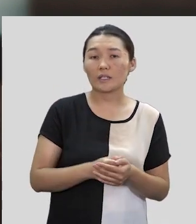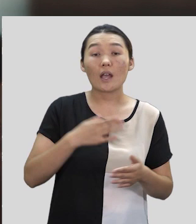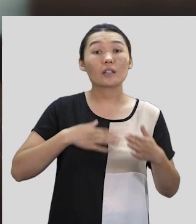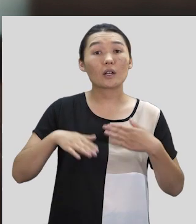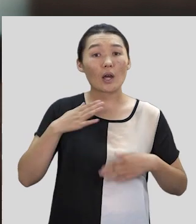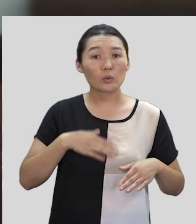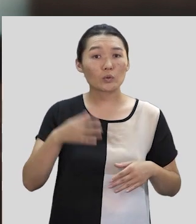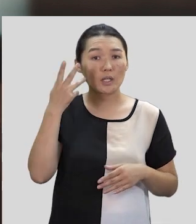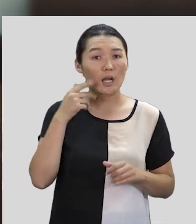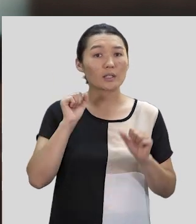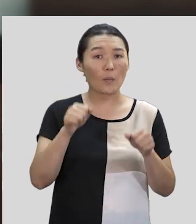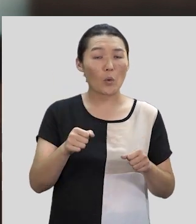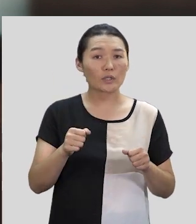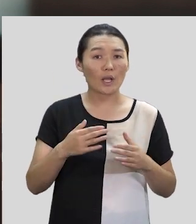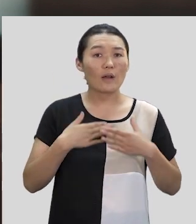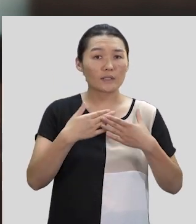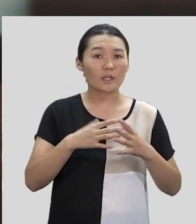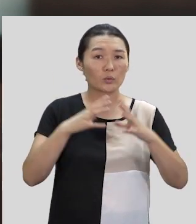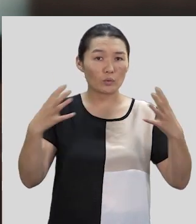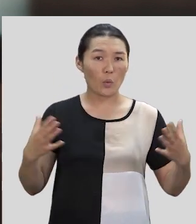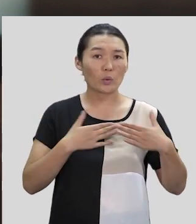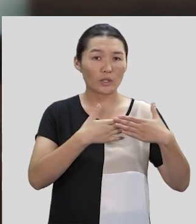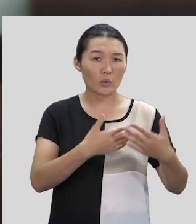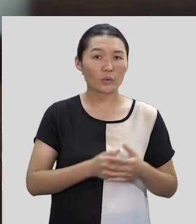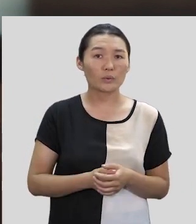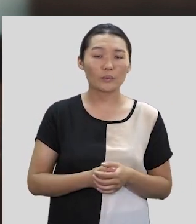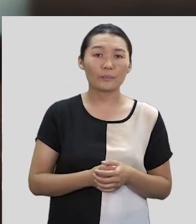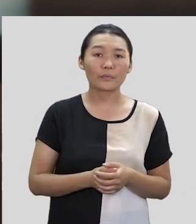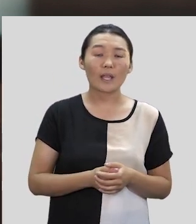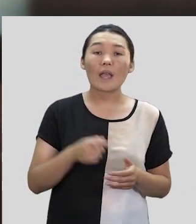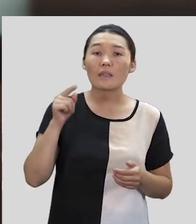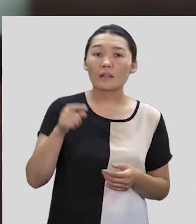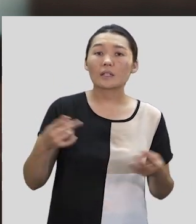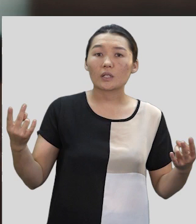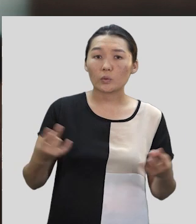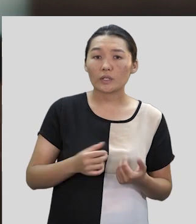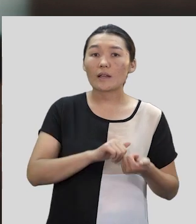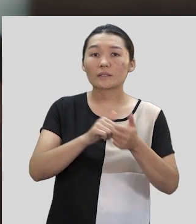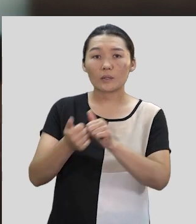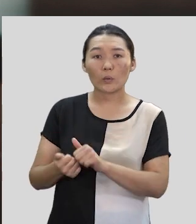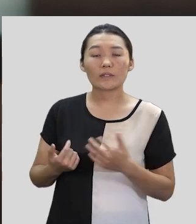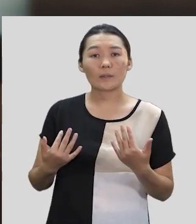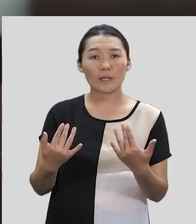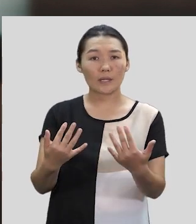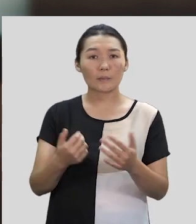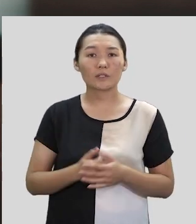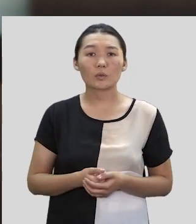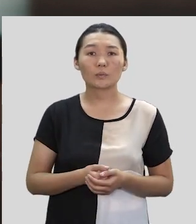вздохнуть полной грудью и тогда нужно становится потребностью